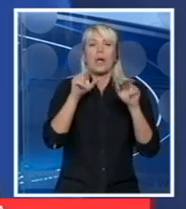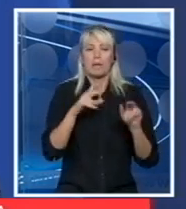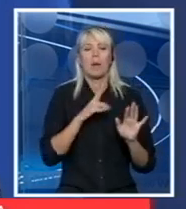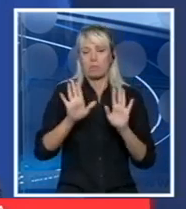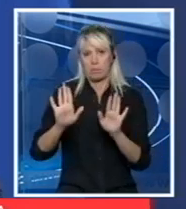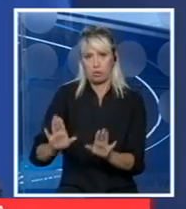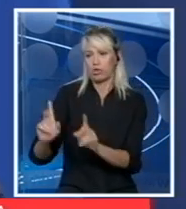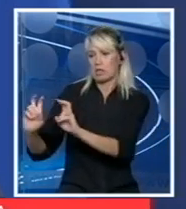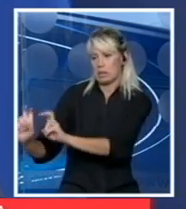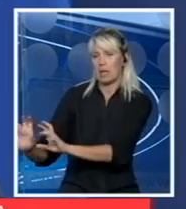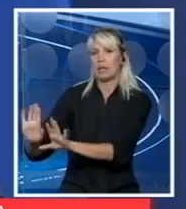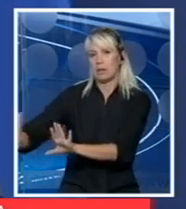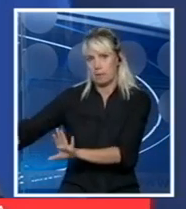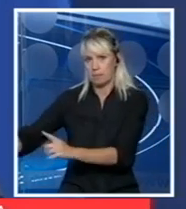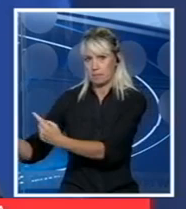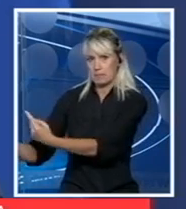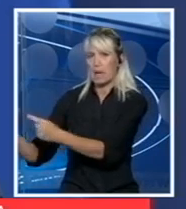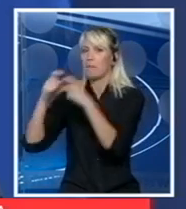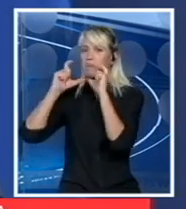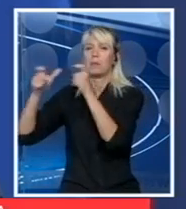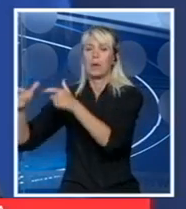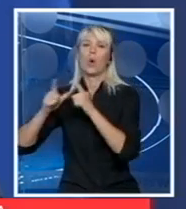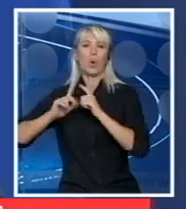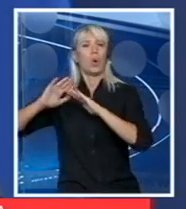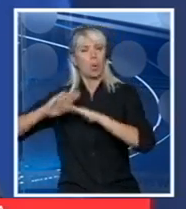balans u ovom trenutku za sam start.